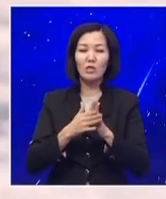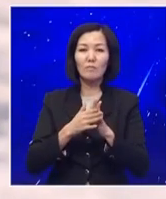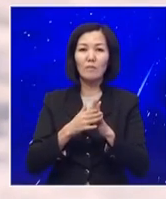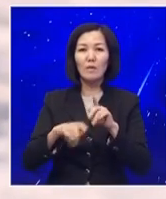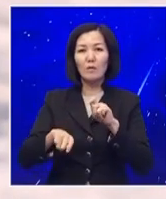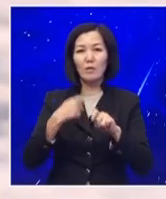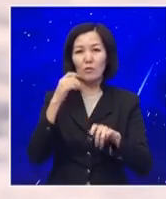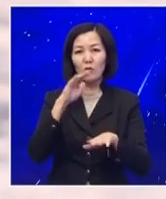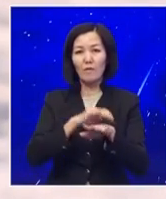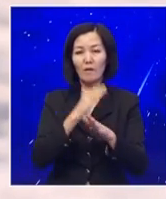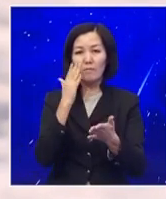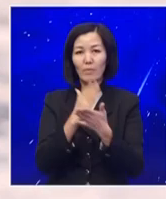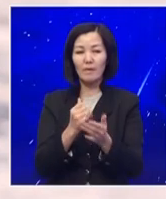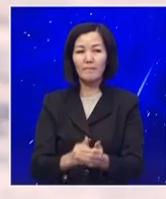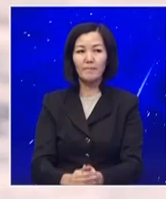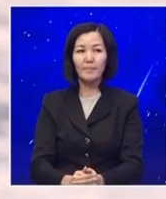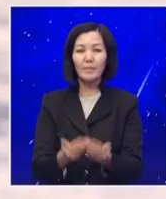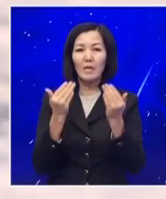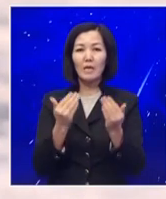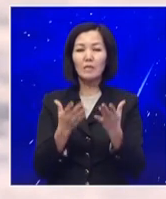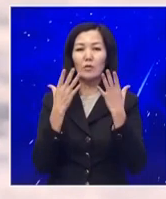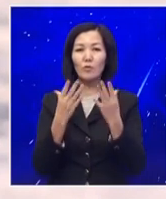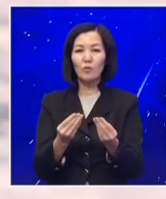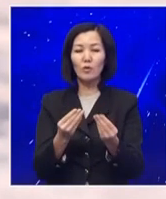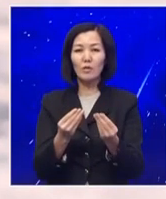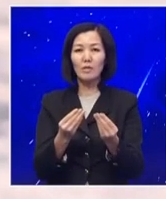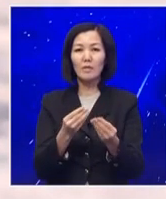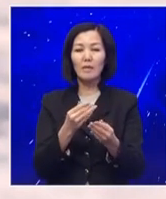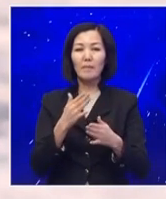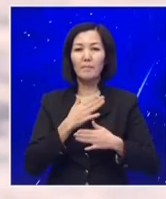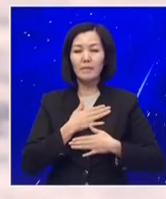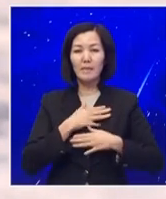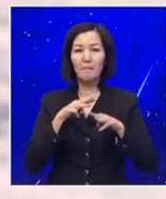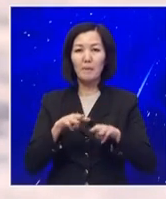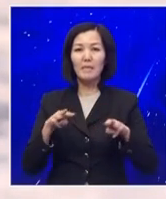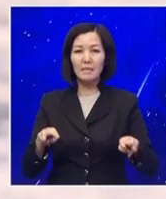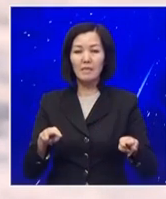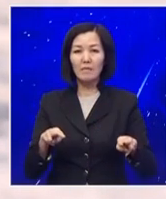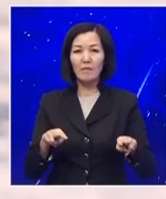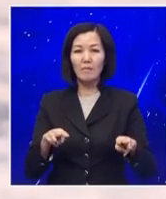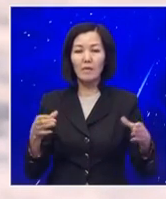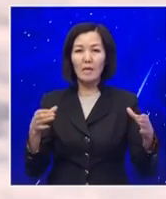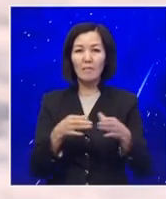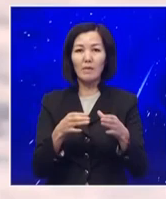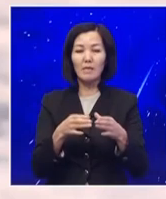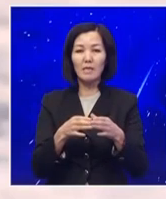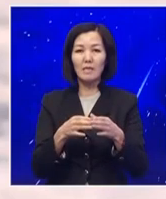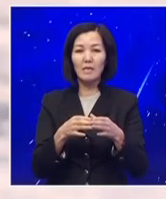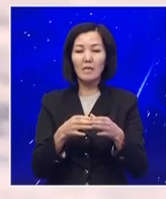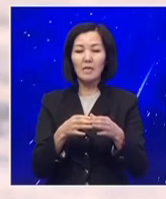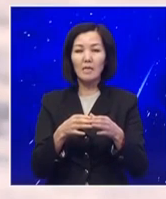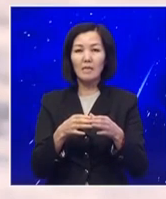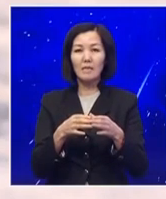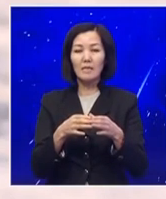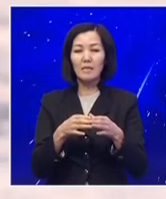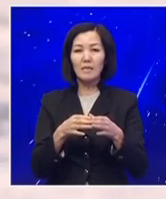себепті қазіргі кезде біздің министерство мен комитет гражданской авиации дейді, сол